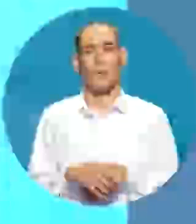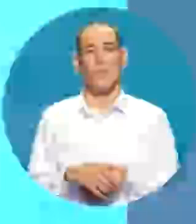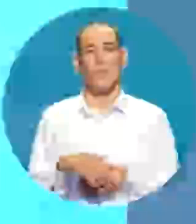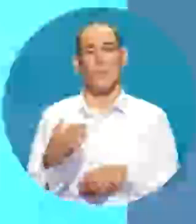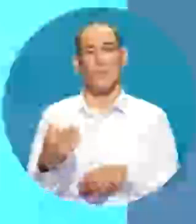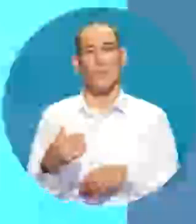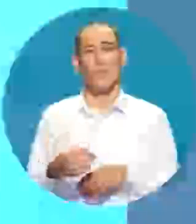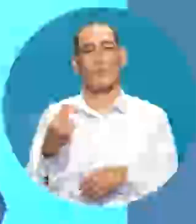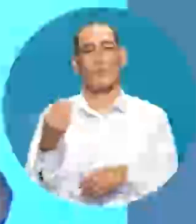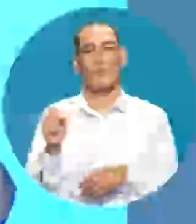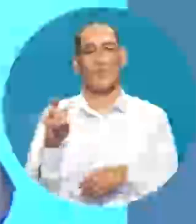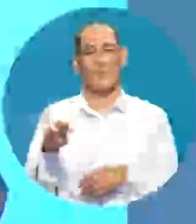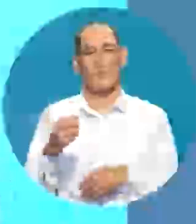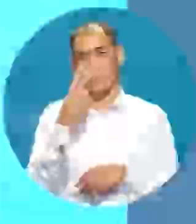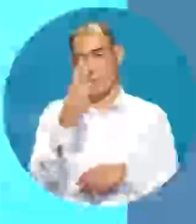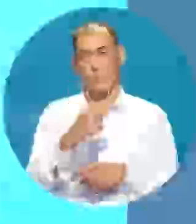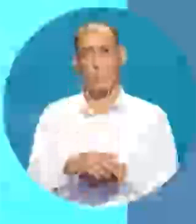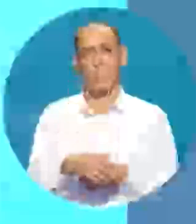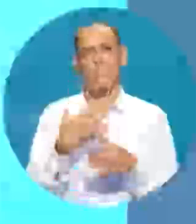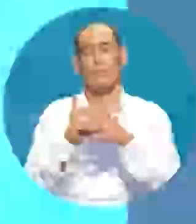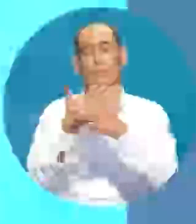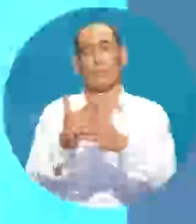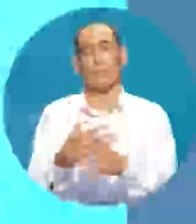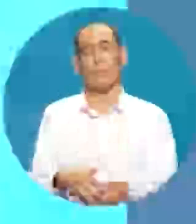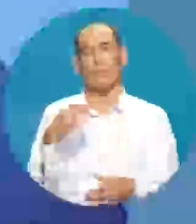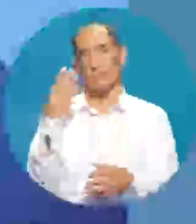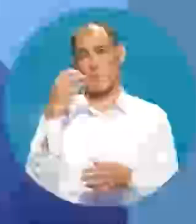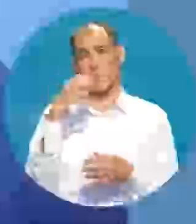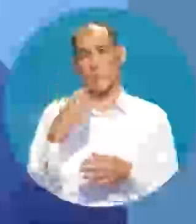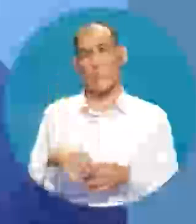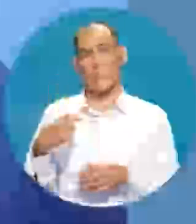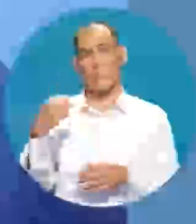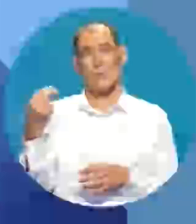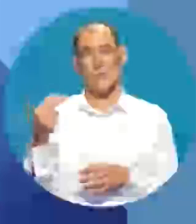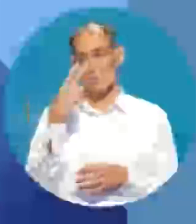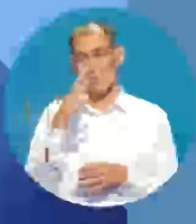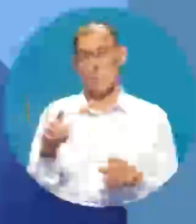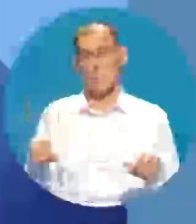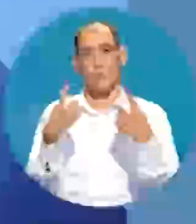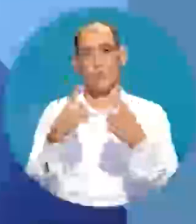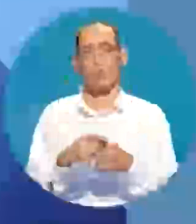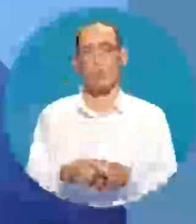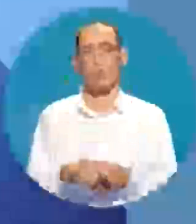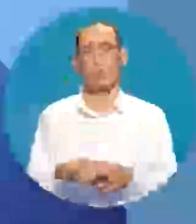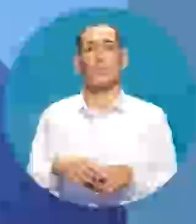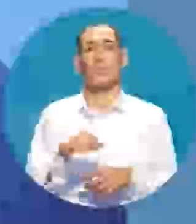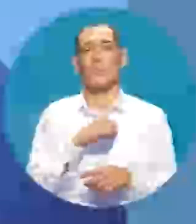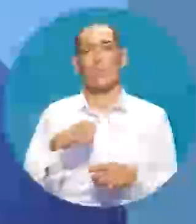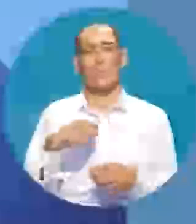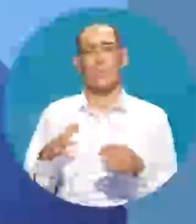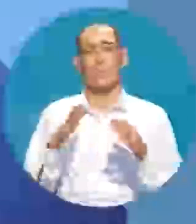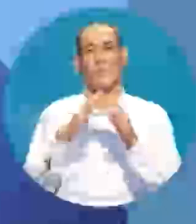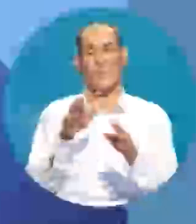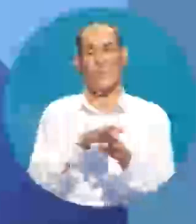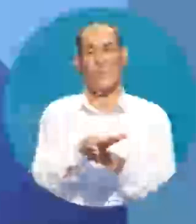Әне, шамалап көрсету жәрдемінде алманың сүретін пайда еттік. Өздеріңіз де үйде